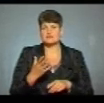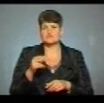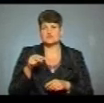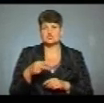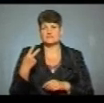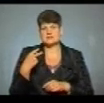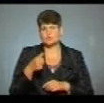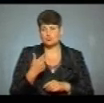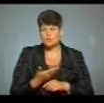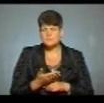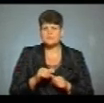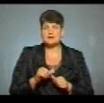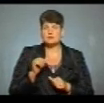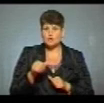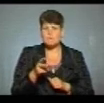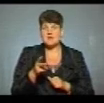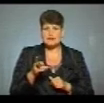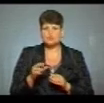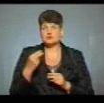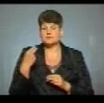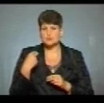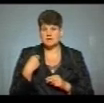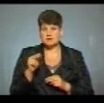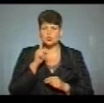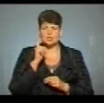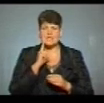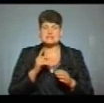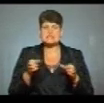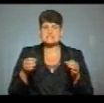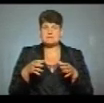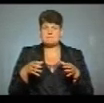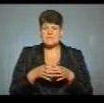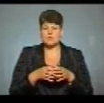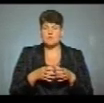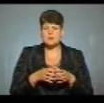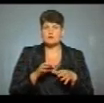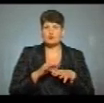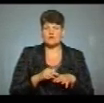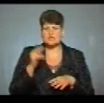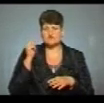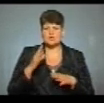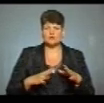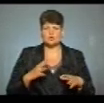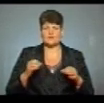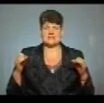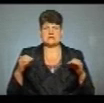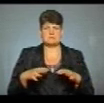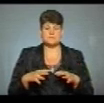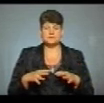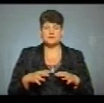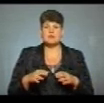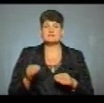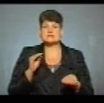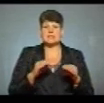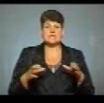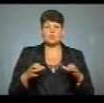року. Крім цього, паралельно з чемпіонатом юнацька збірна команда проводить навчально-тренувальний збір. В складі